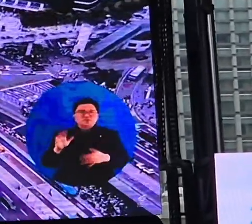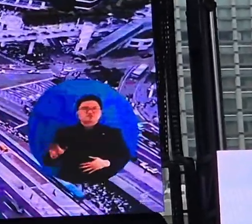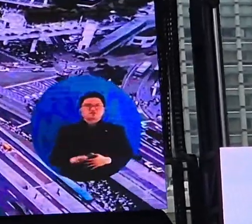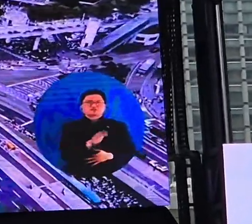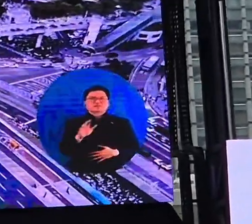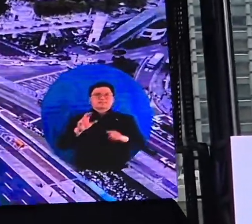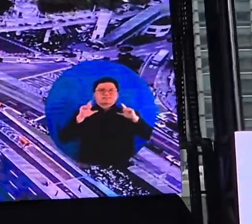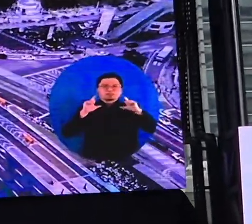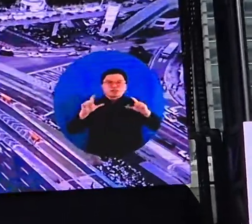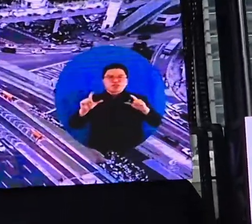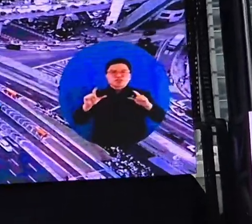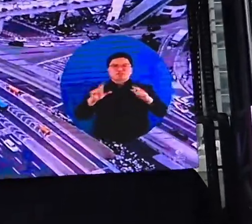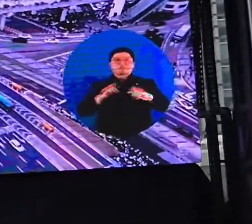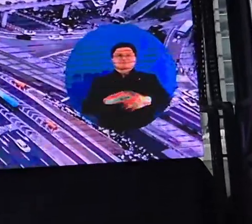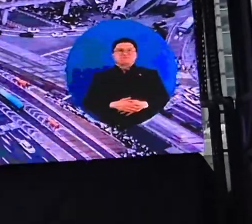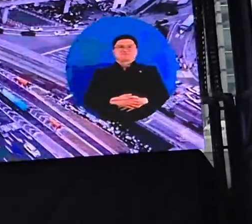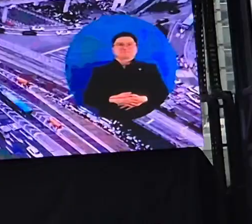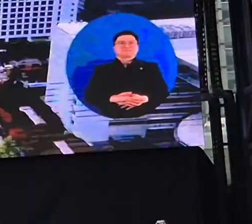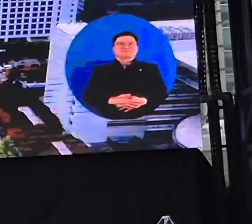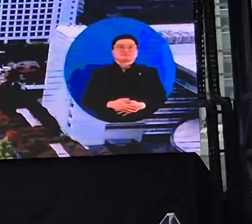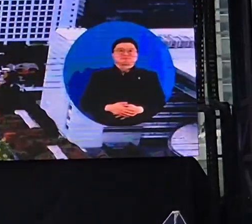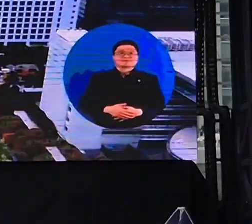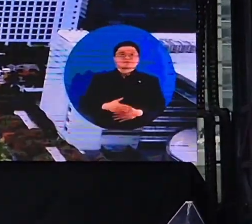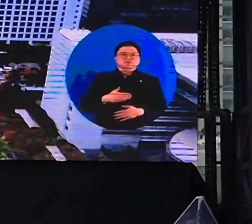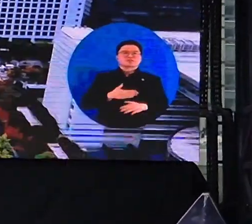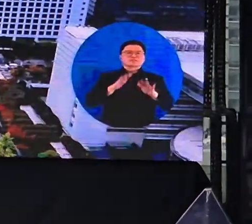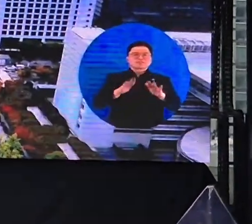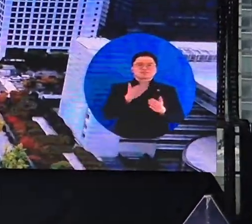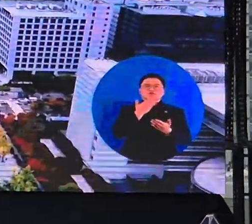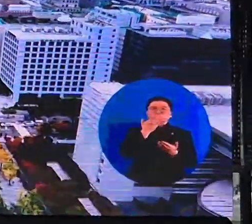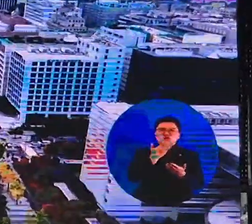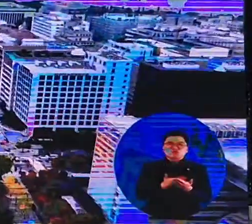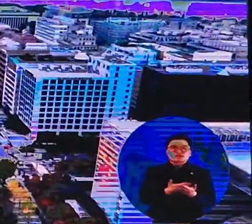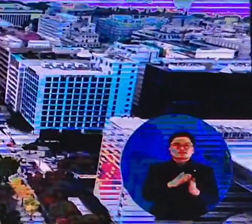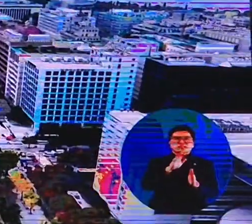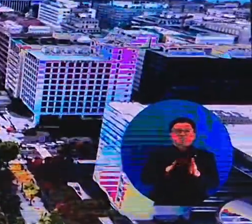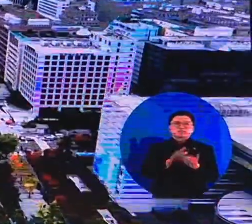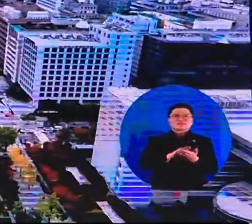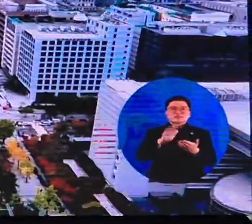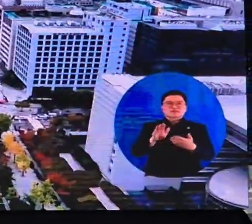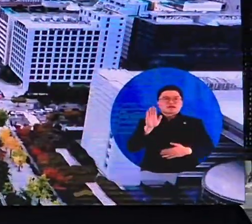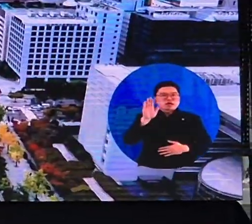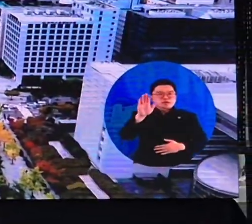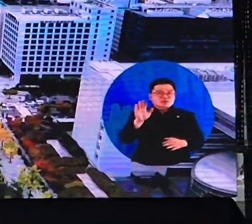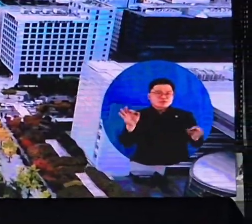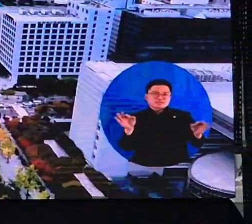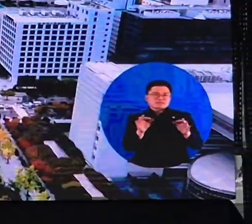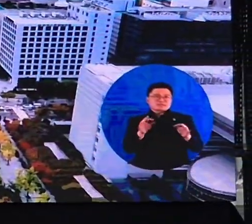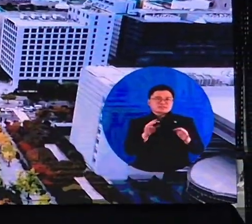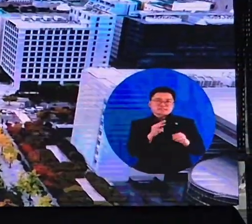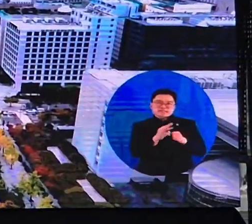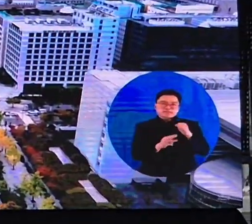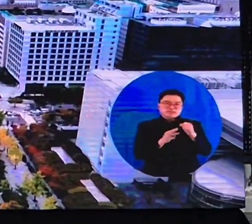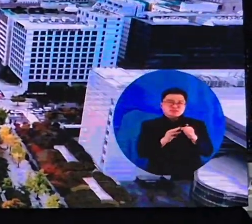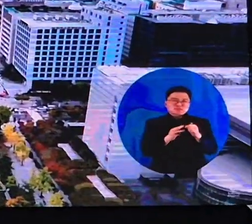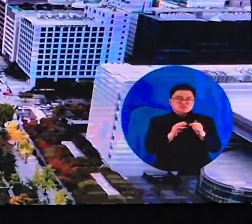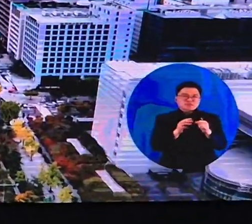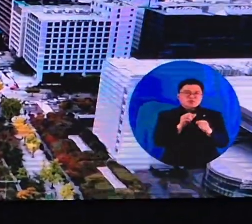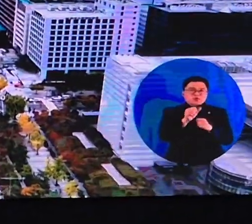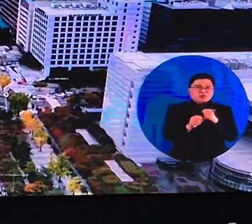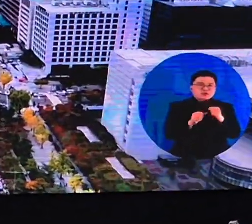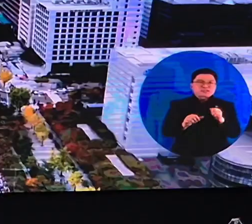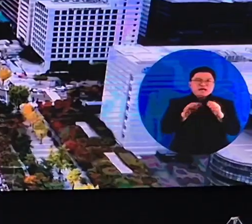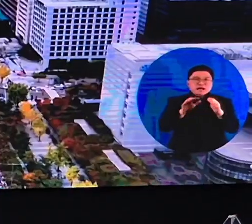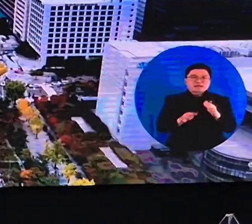합니다. 저는 골든타임이라고 생각합니다. 앞으로 짧으면 3년, 길면 5년,